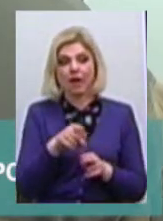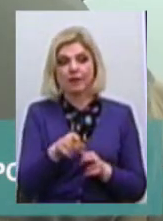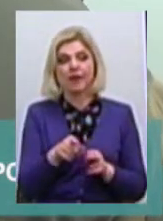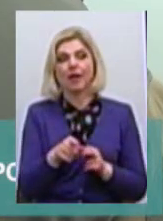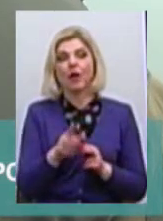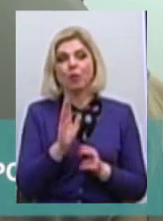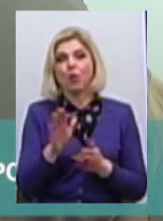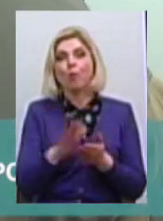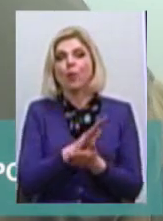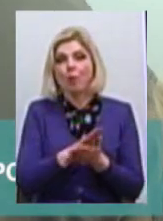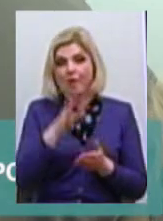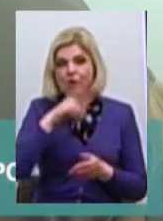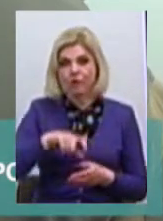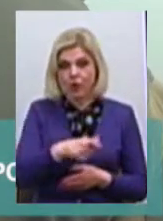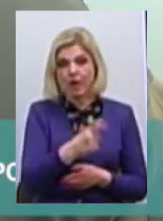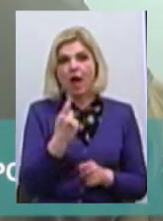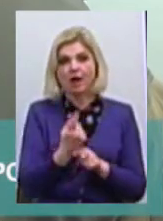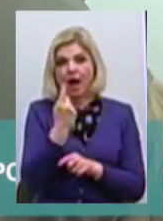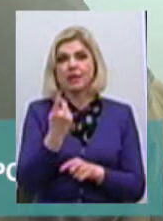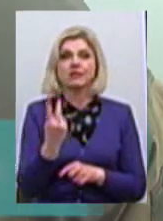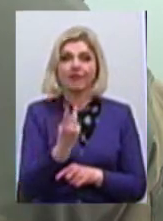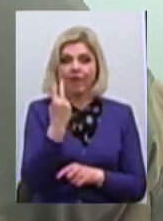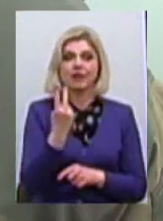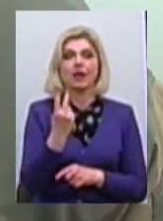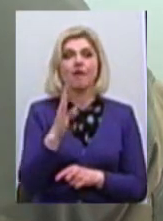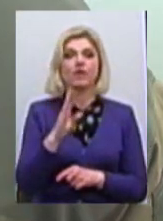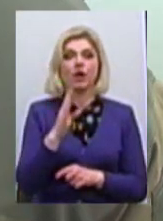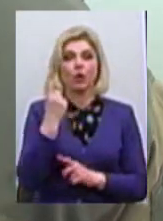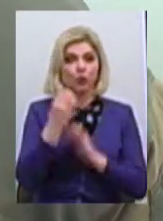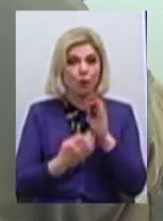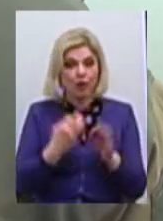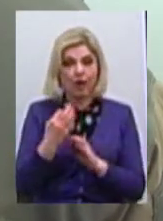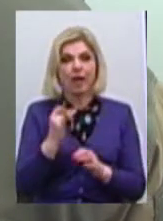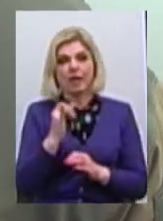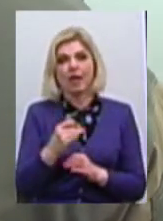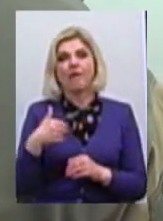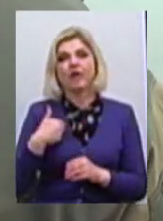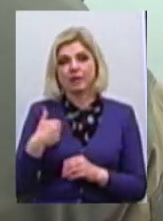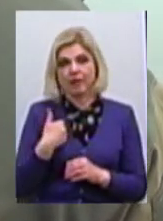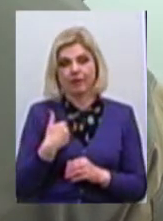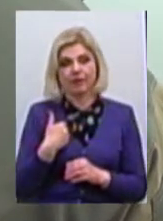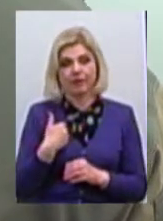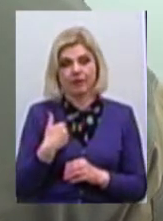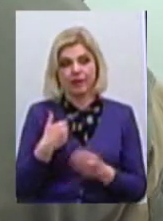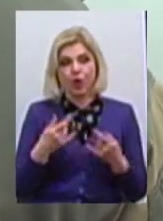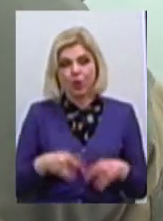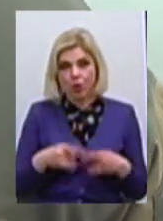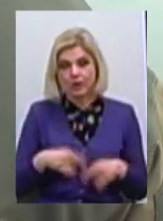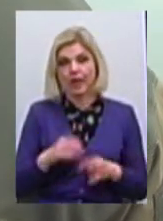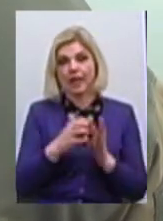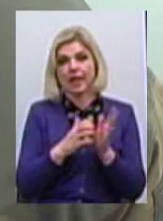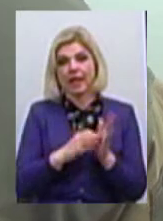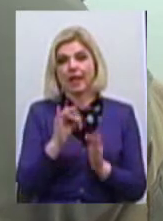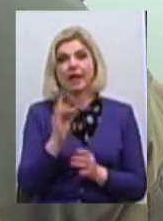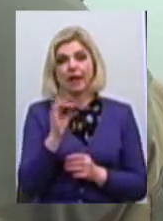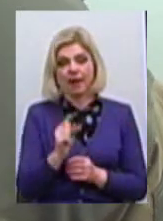будуть промиватися раз на 2-3 доби, і ефективність викльовування з ікри